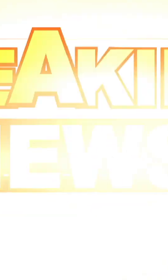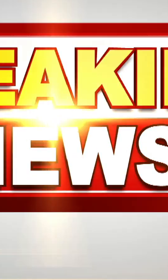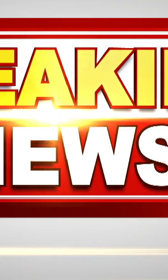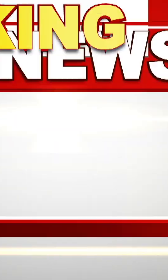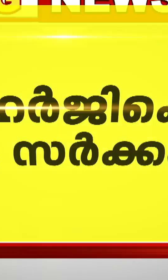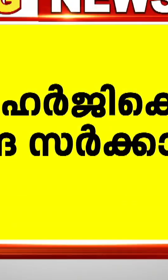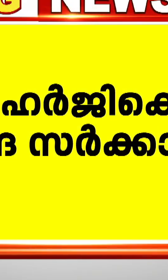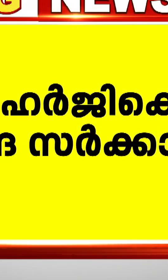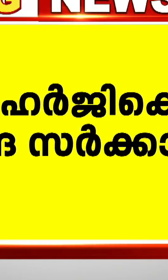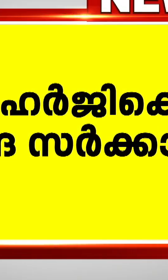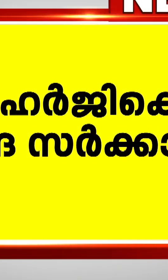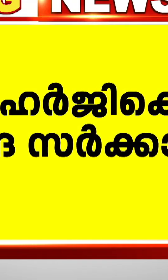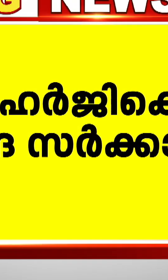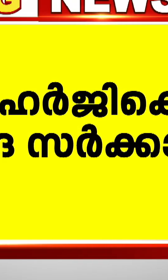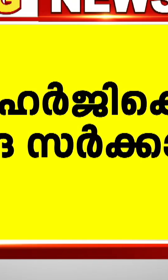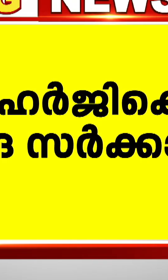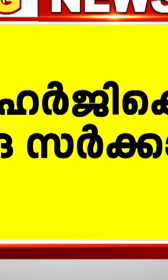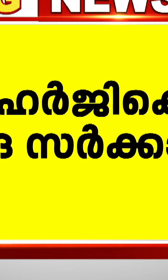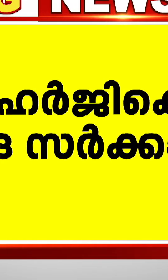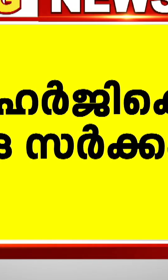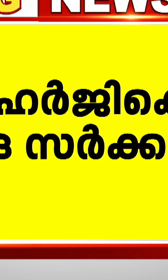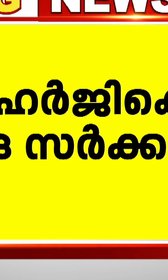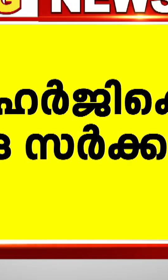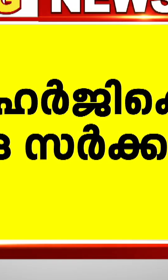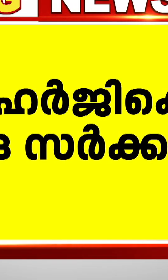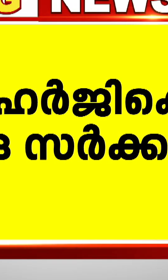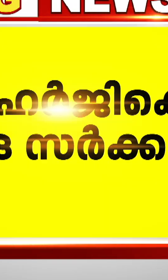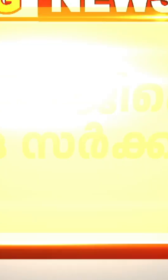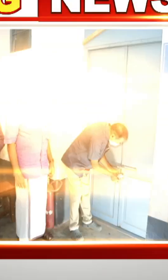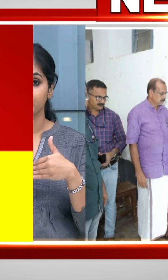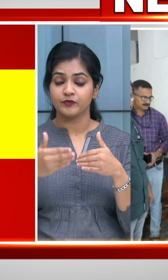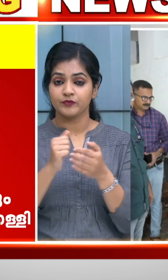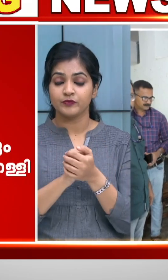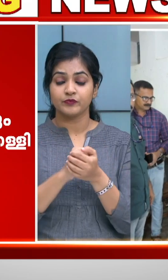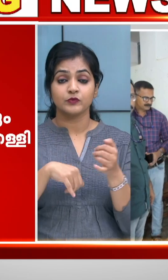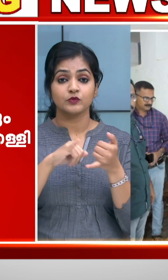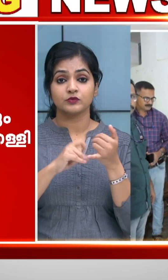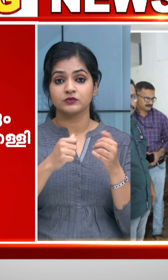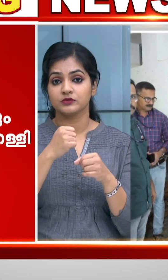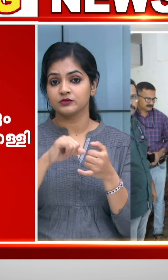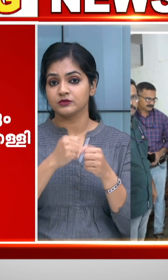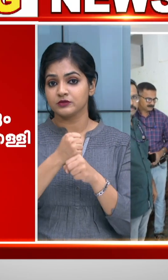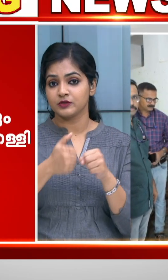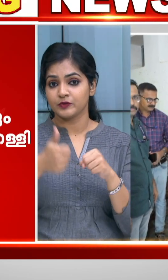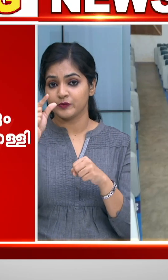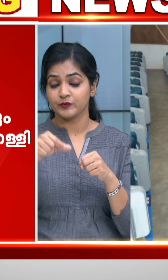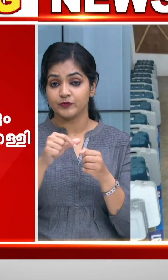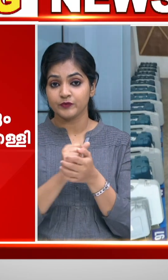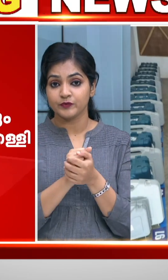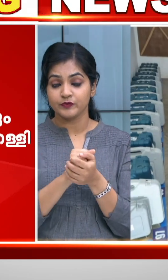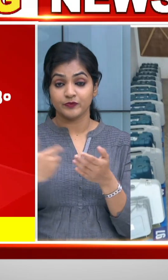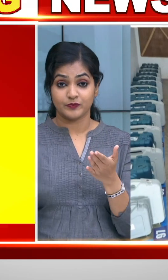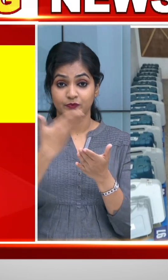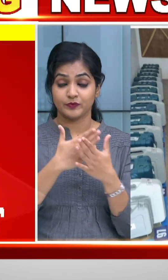നടപടികളിലേക്ക് കടക്കുകയാണ് ചെയ്തത്. വളരെ ശക്തമായിട്ടുള്ള വിമർശനം തുടർന്ന് സോളിസിറ്റർ ജനറൽ ഹാജരായി ഈ